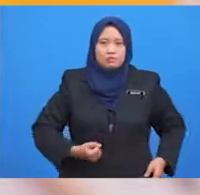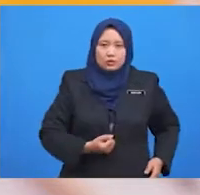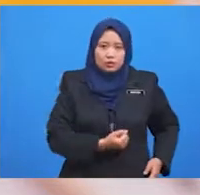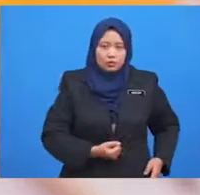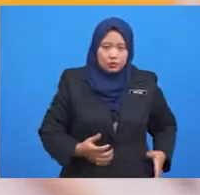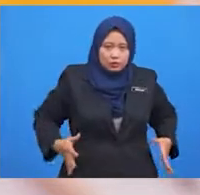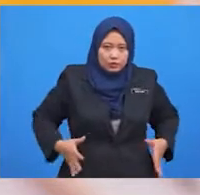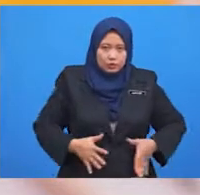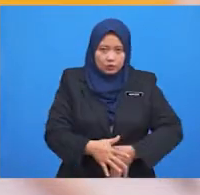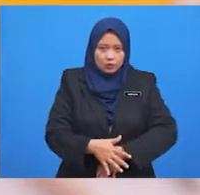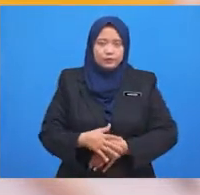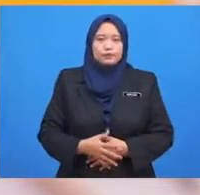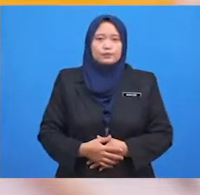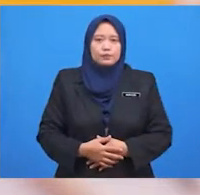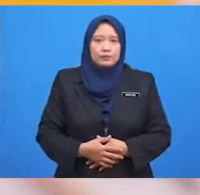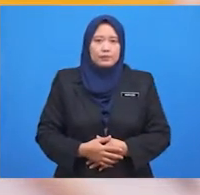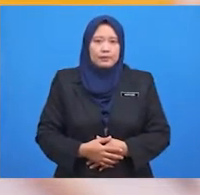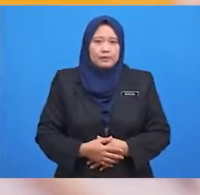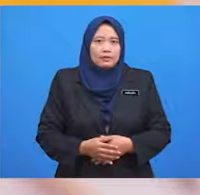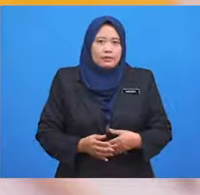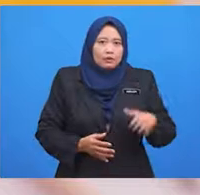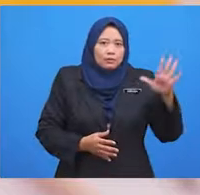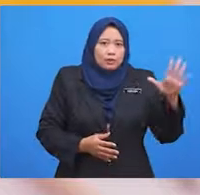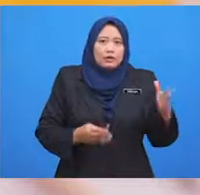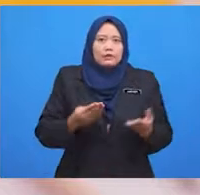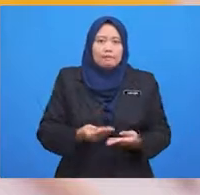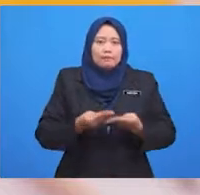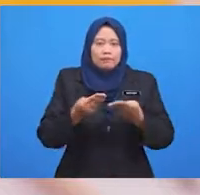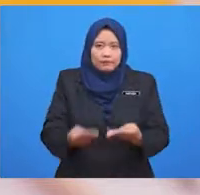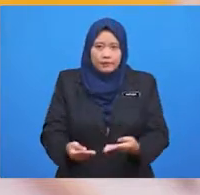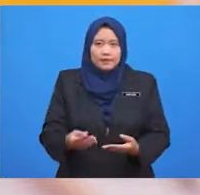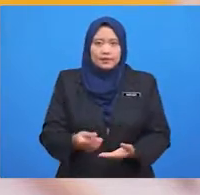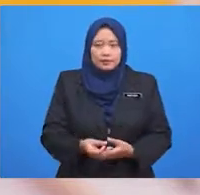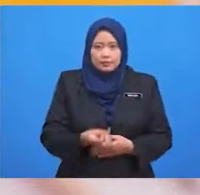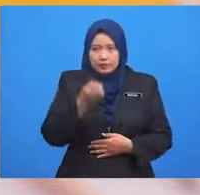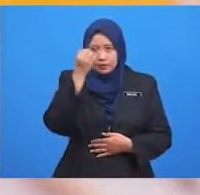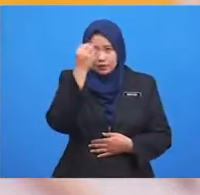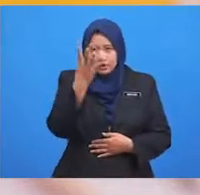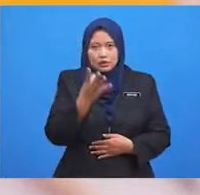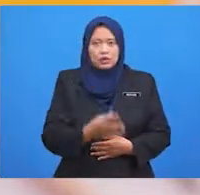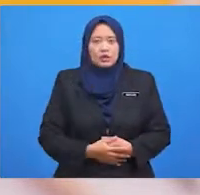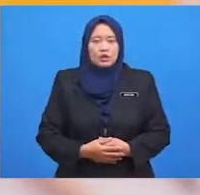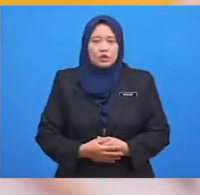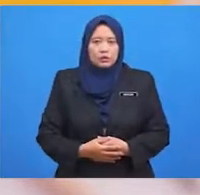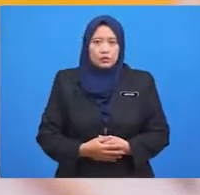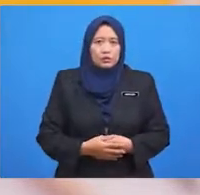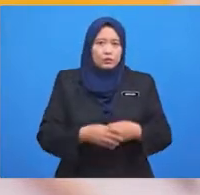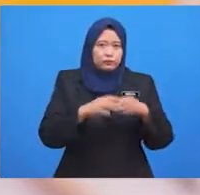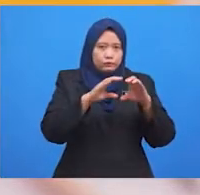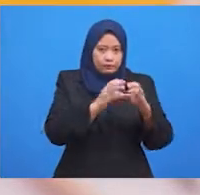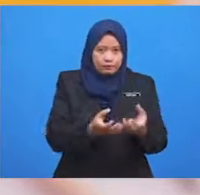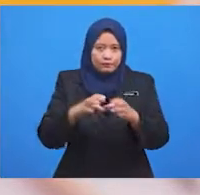bengkung. Memberi penerangan jelas mengenai kelebihan dan kos perkhidmatan pakej rawatan badan.